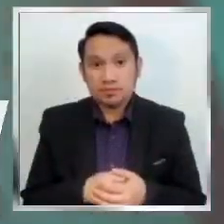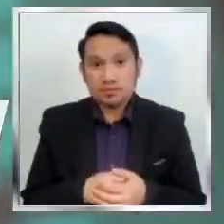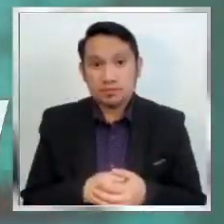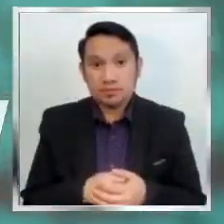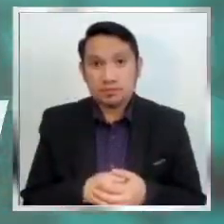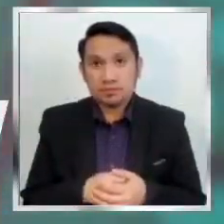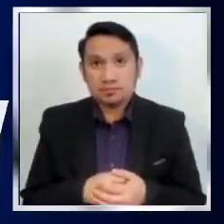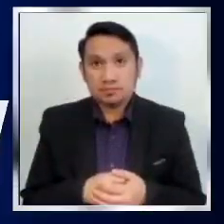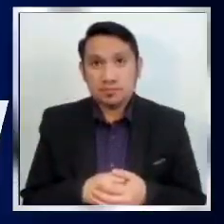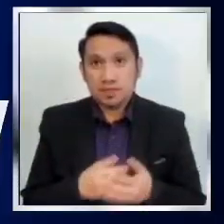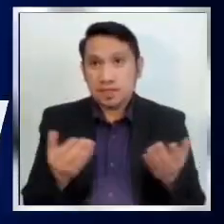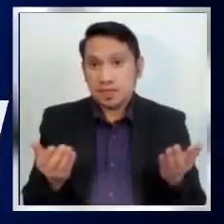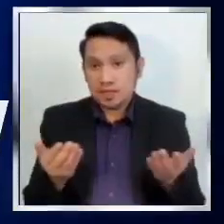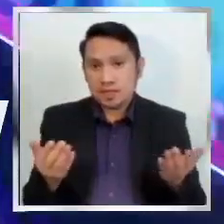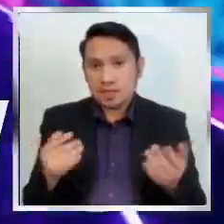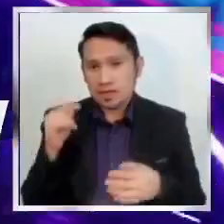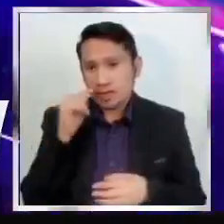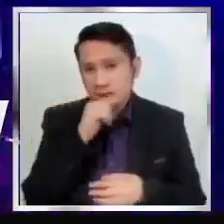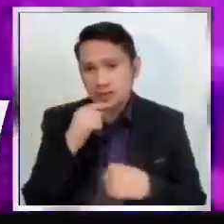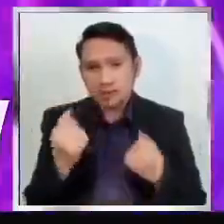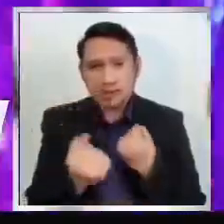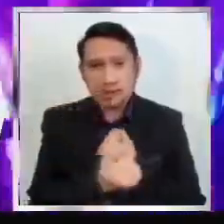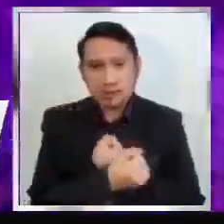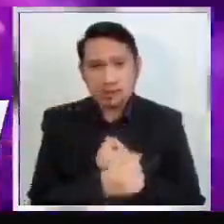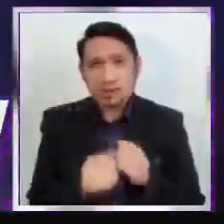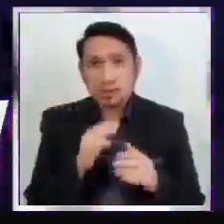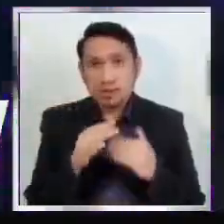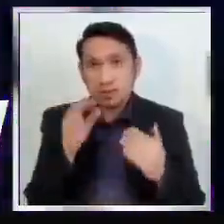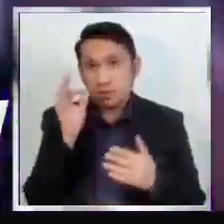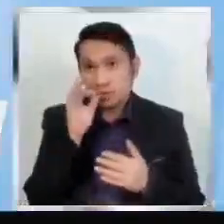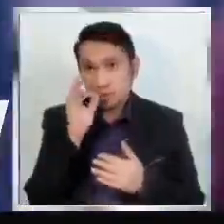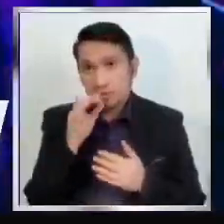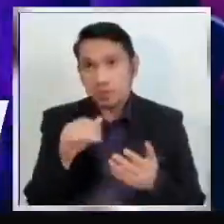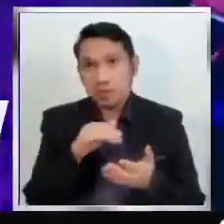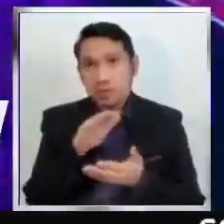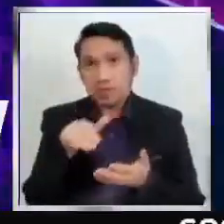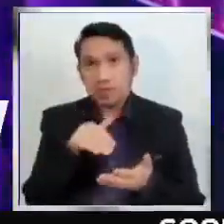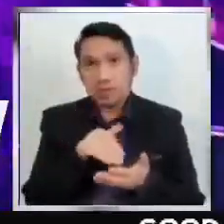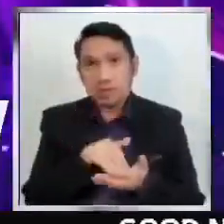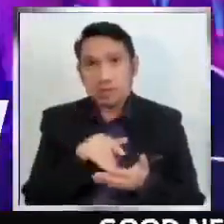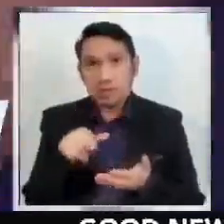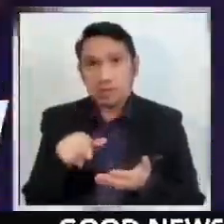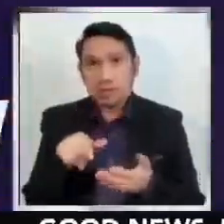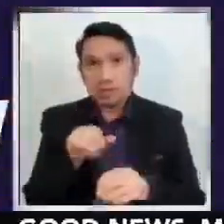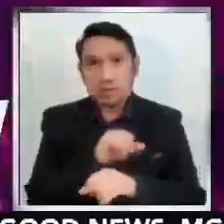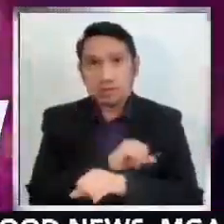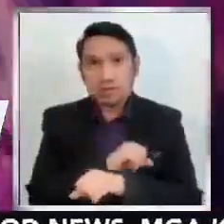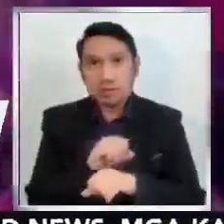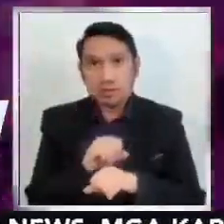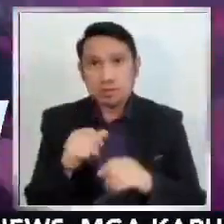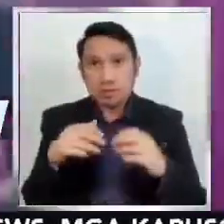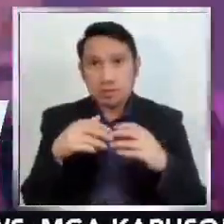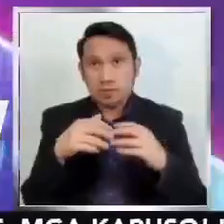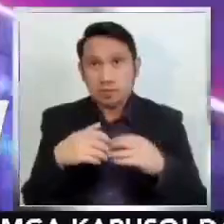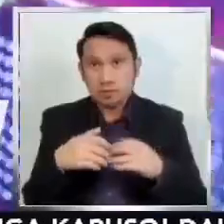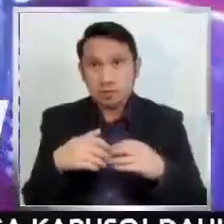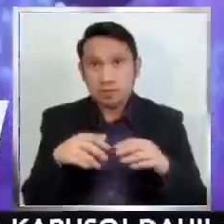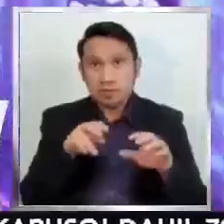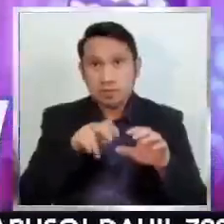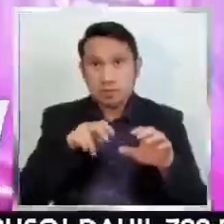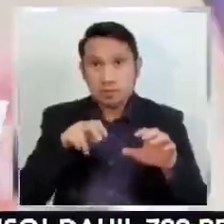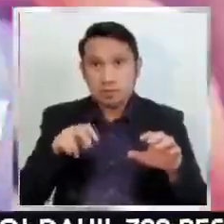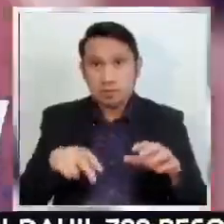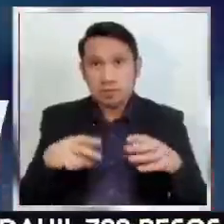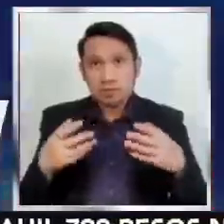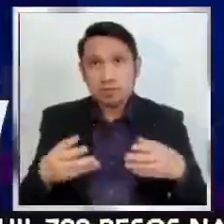Bukod sa all-Filipino cast, literal na nasa sentro ang entablado. Pinag-iba pa nga ang ilang upuan para